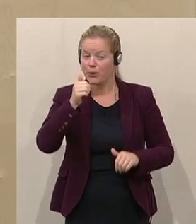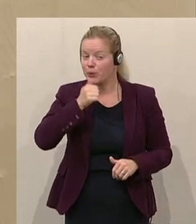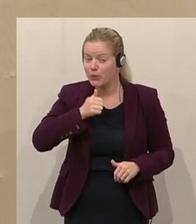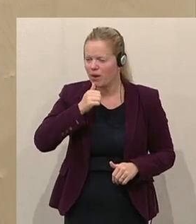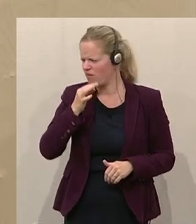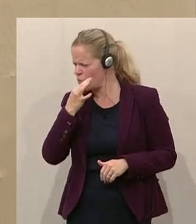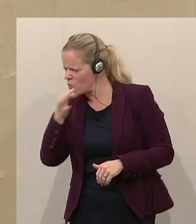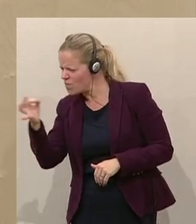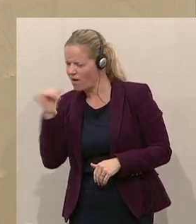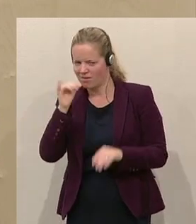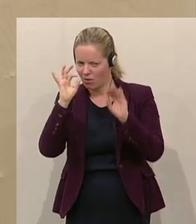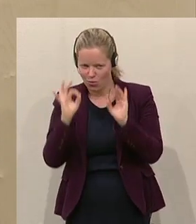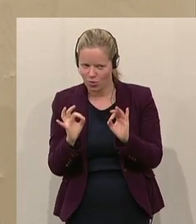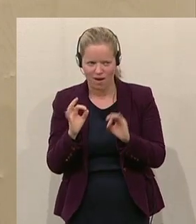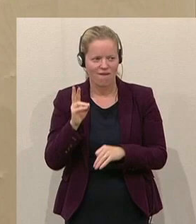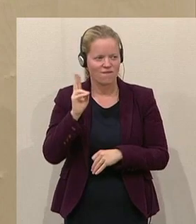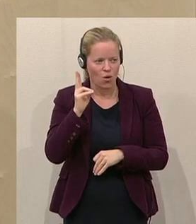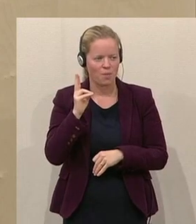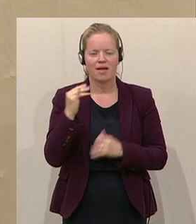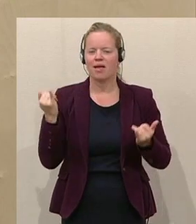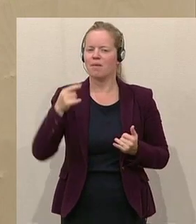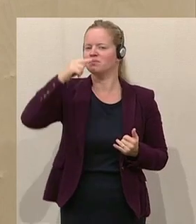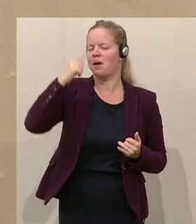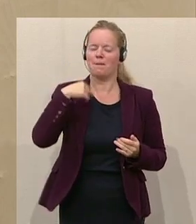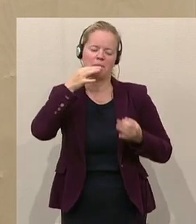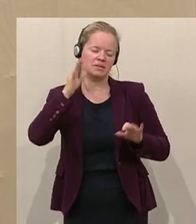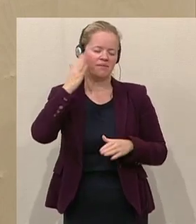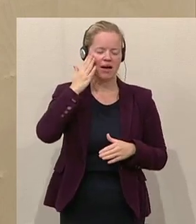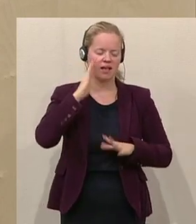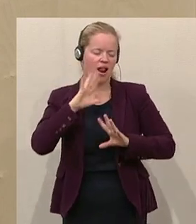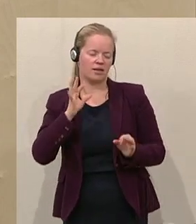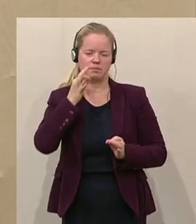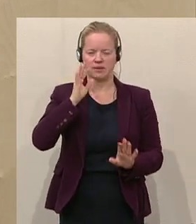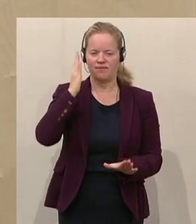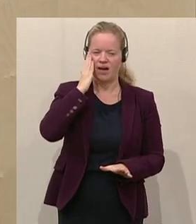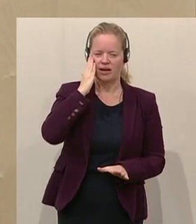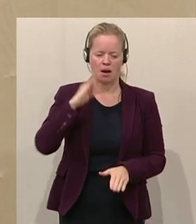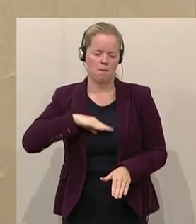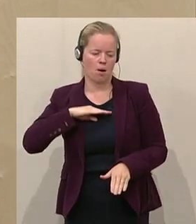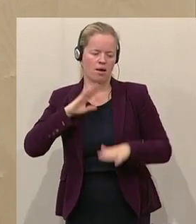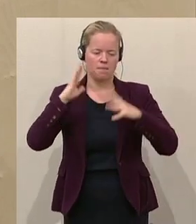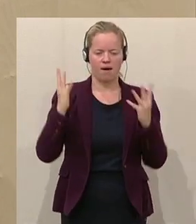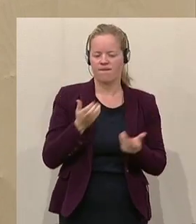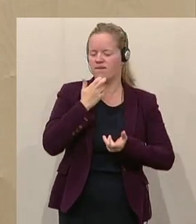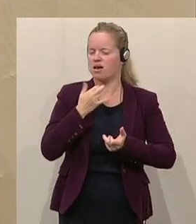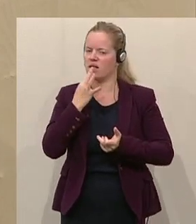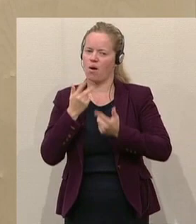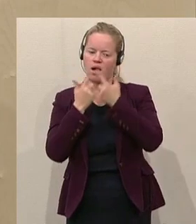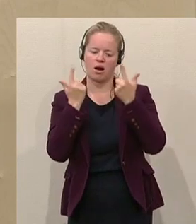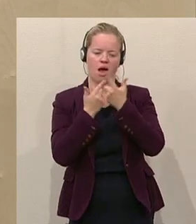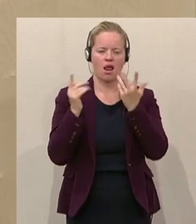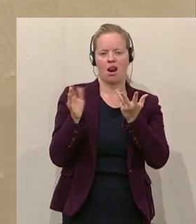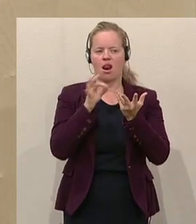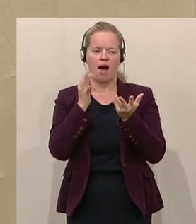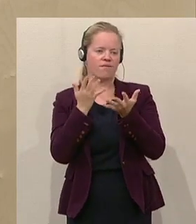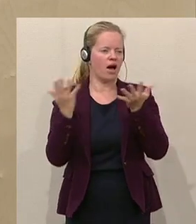gut liegen. Sie sind beckmesserisch, sie sind besserwisserisch, das ist immer in einer Tour das Gleiche. Moralinsauer wollen uns erklären, oberlehrerhaft, was wir zu